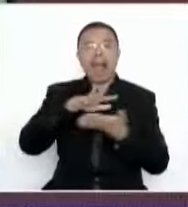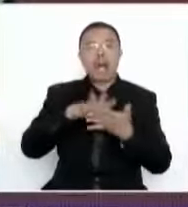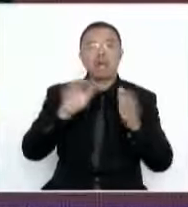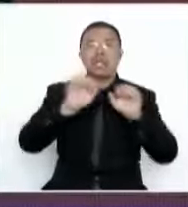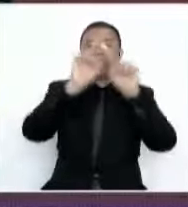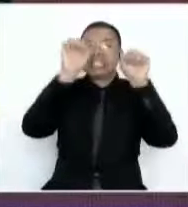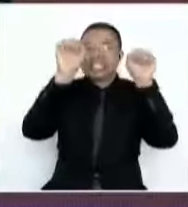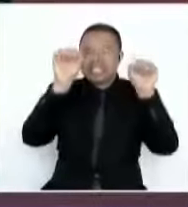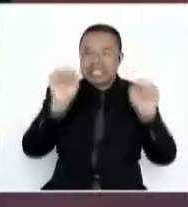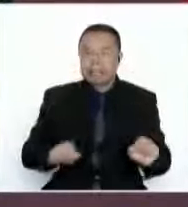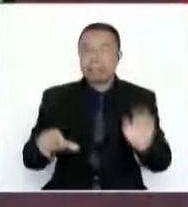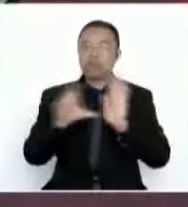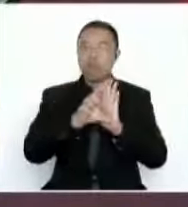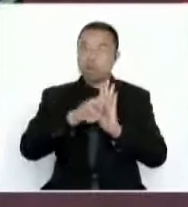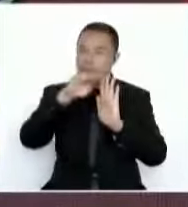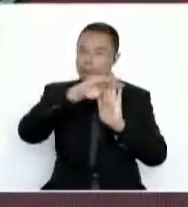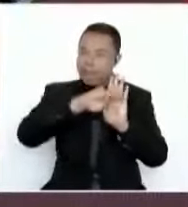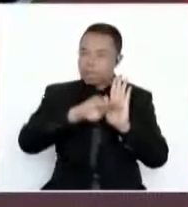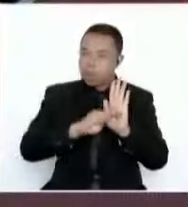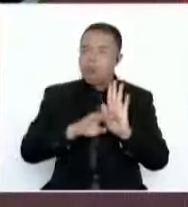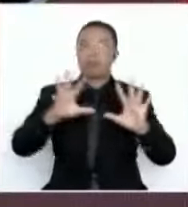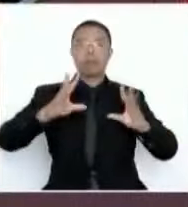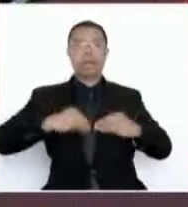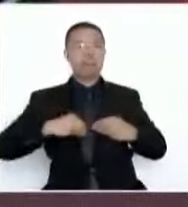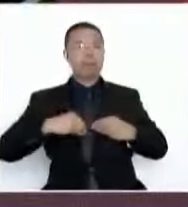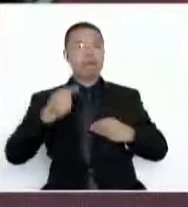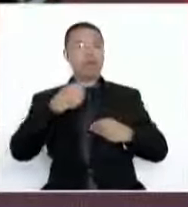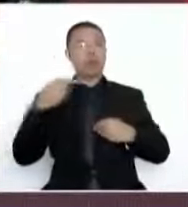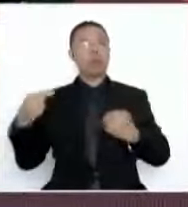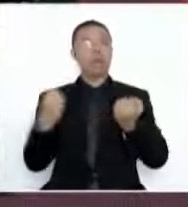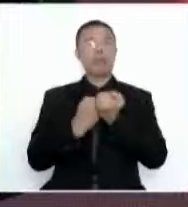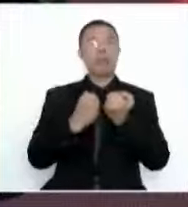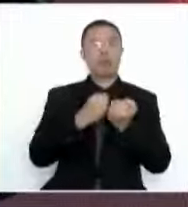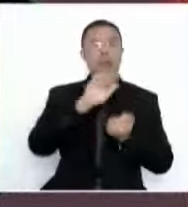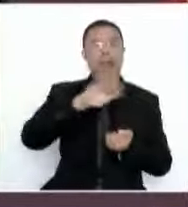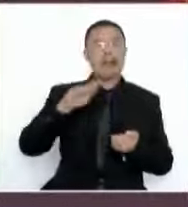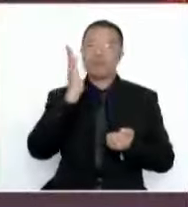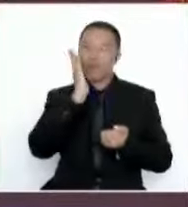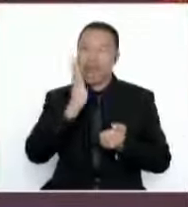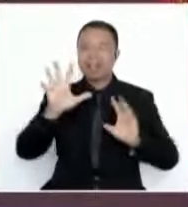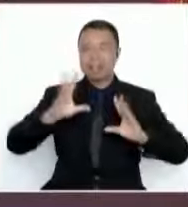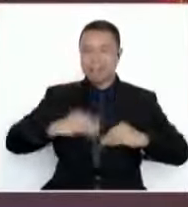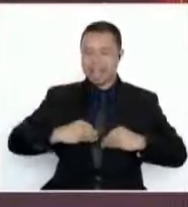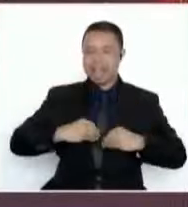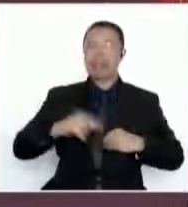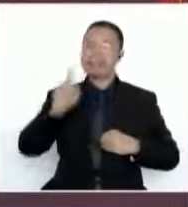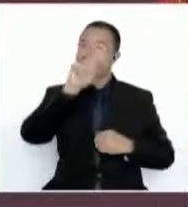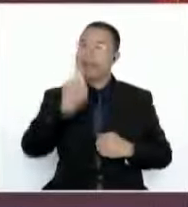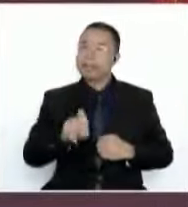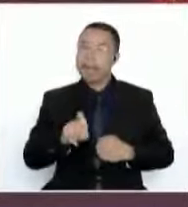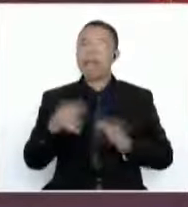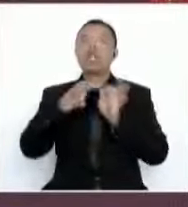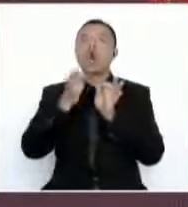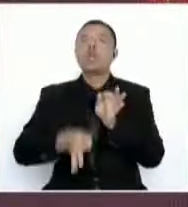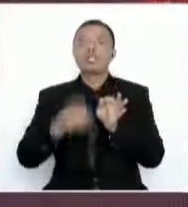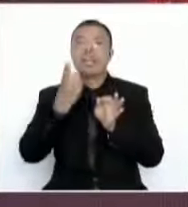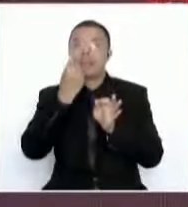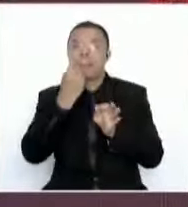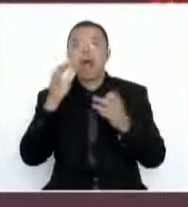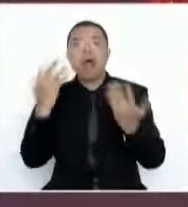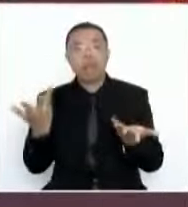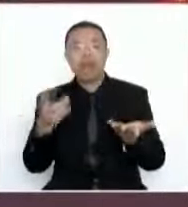struktural seperti kebijakan rekrut yangang berp kepada mereka pertanyaan apa solusi anda